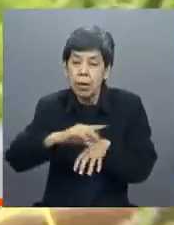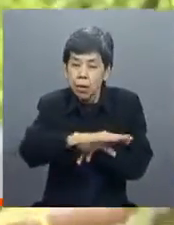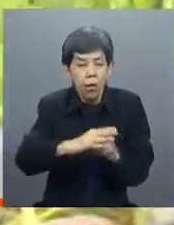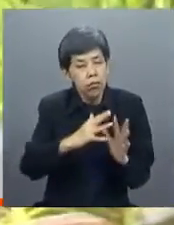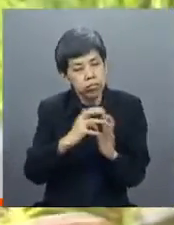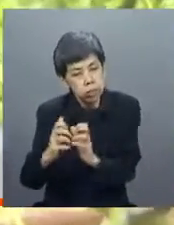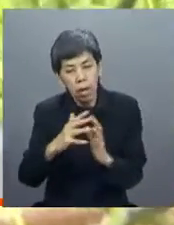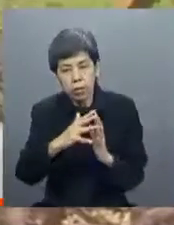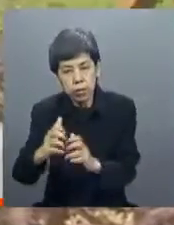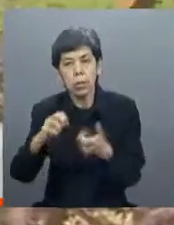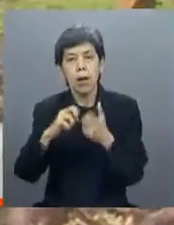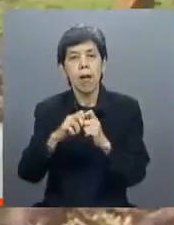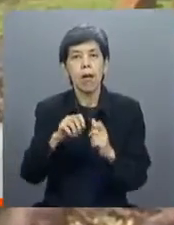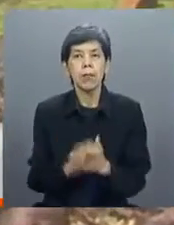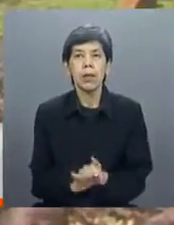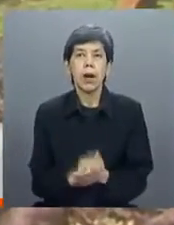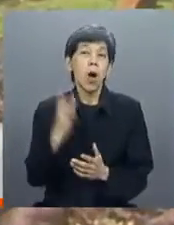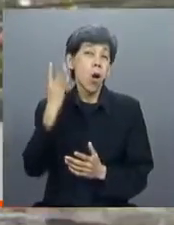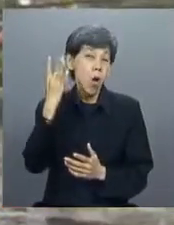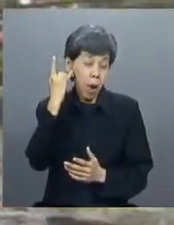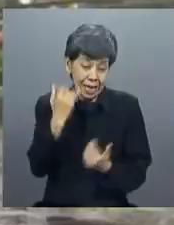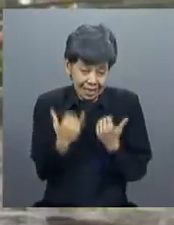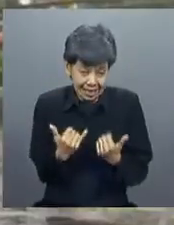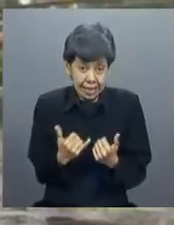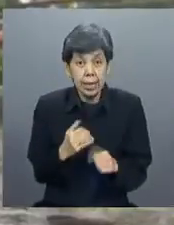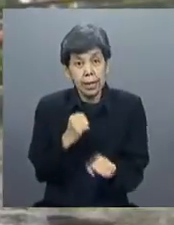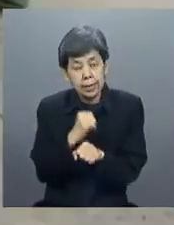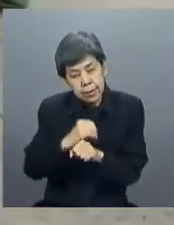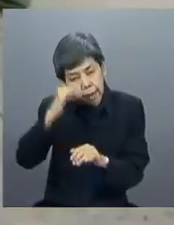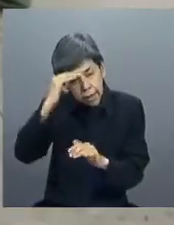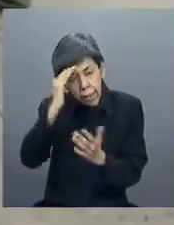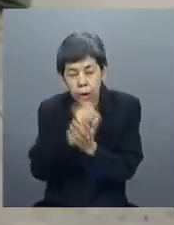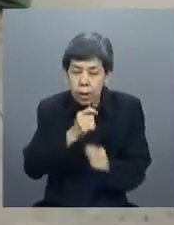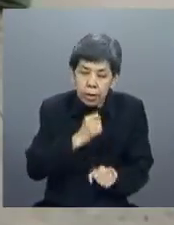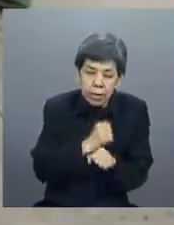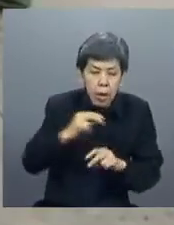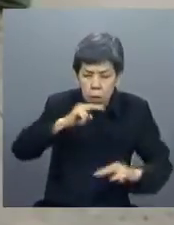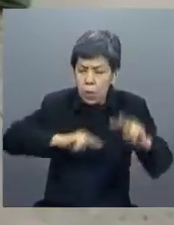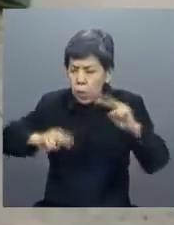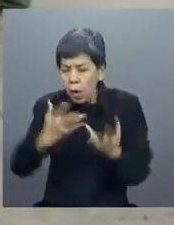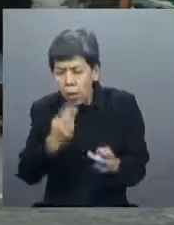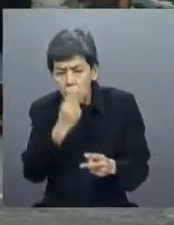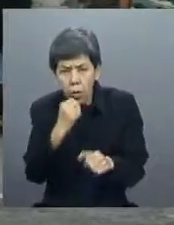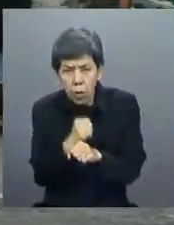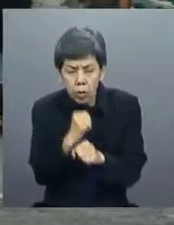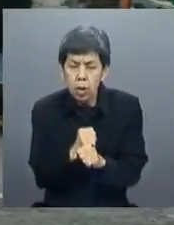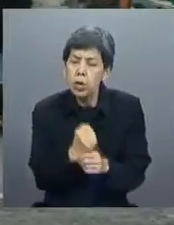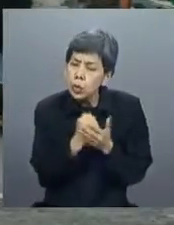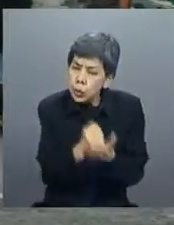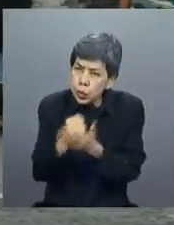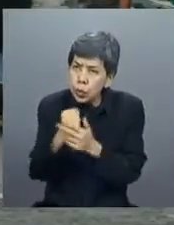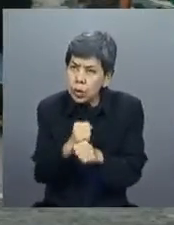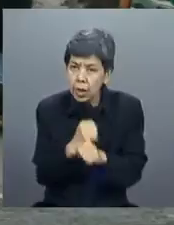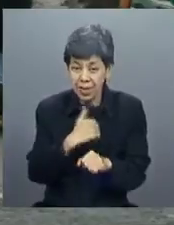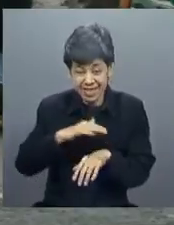ถล่มตั้งแต่เมื่อวานจนถึงขณะนี้เจ้าหน้าที่ของทางการก็ยังคงออกสำรวจความเสียหายและกู้ภัยซึ่ง